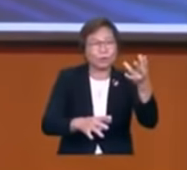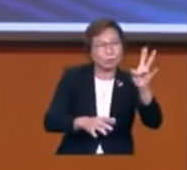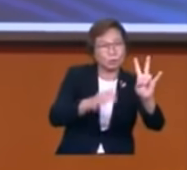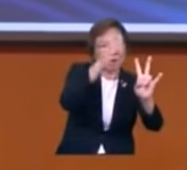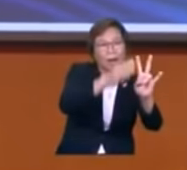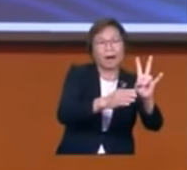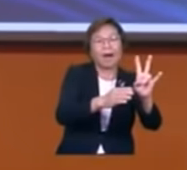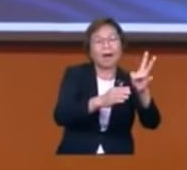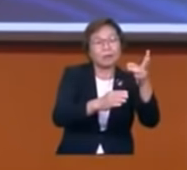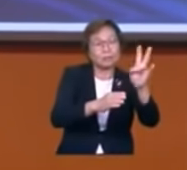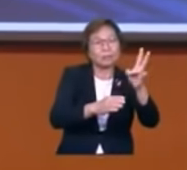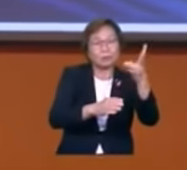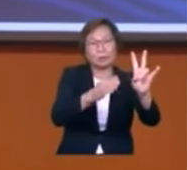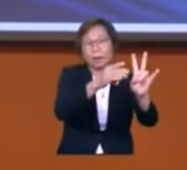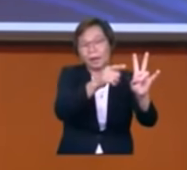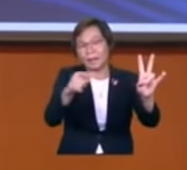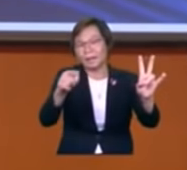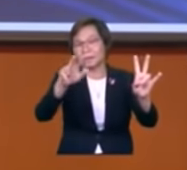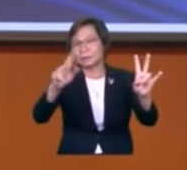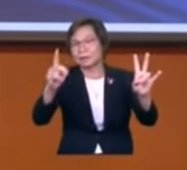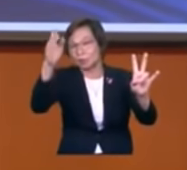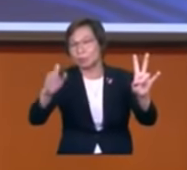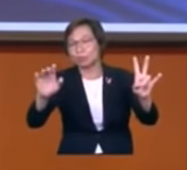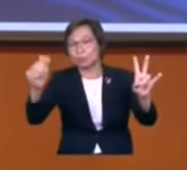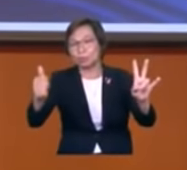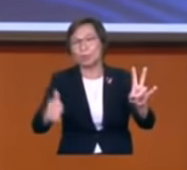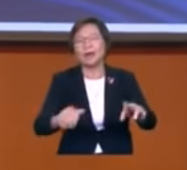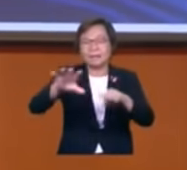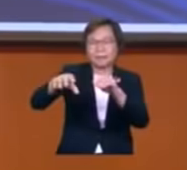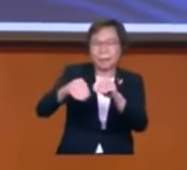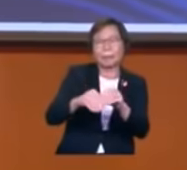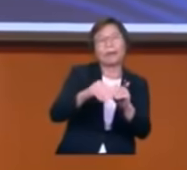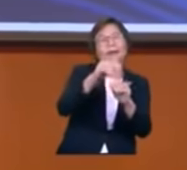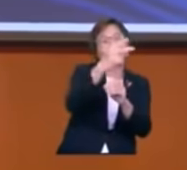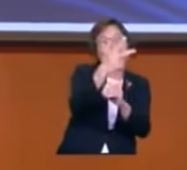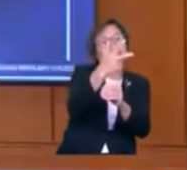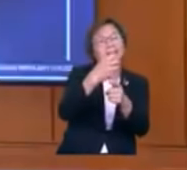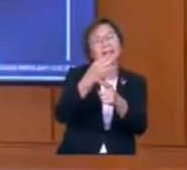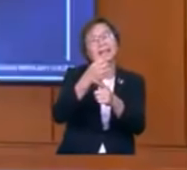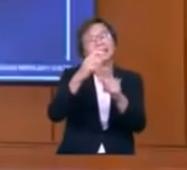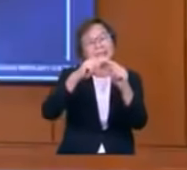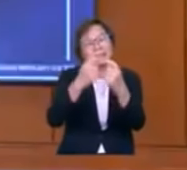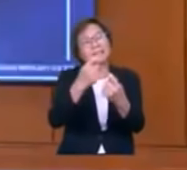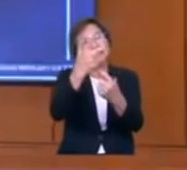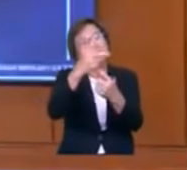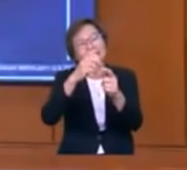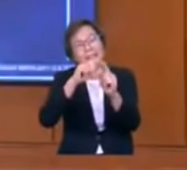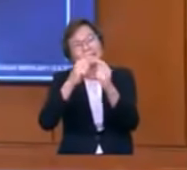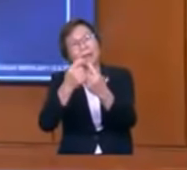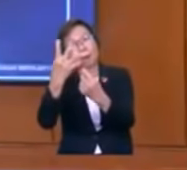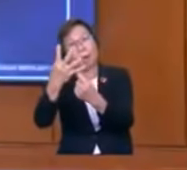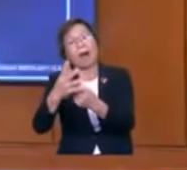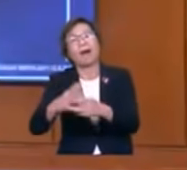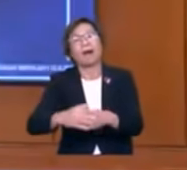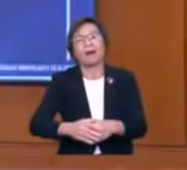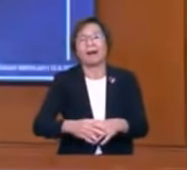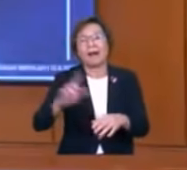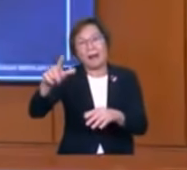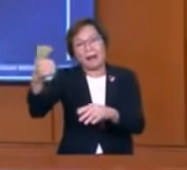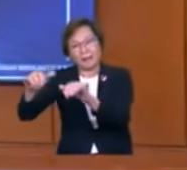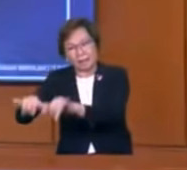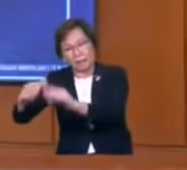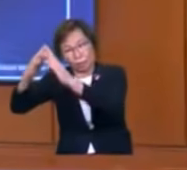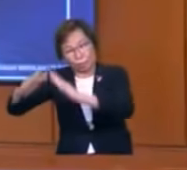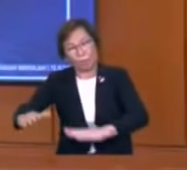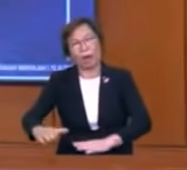kita tambah tingkatan 3 dan tingkatan 4 yang lain masih lagi di rumah dan seterusnya kita bawa masuk yang